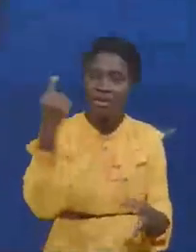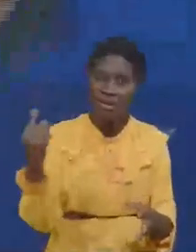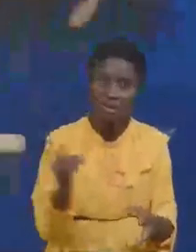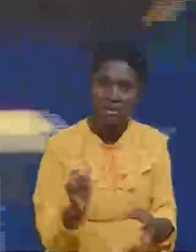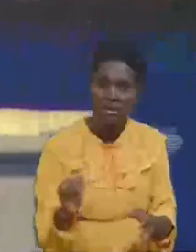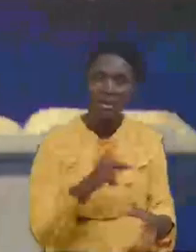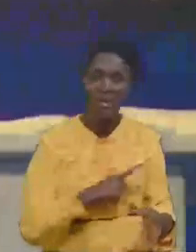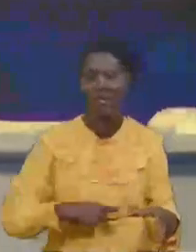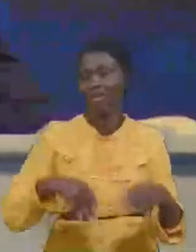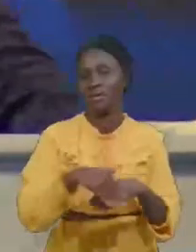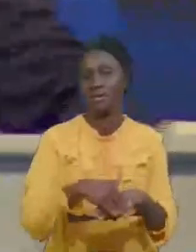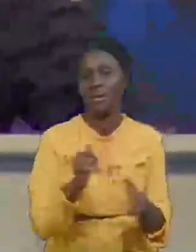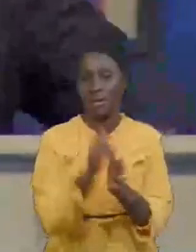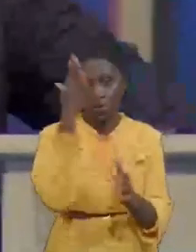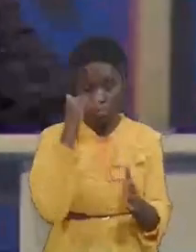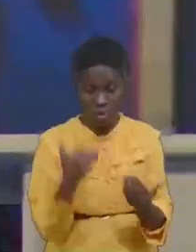C'est pourquoi ce soir,